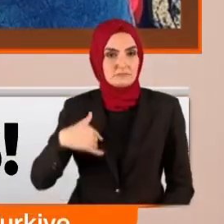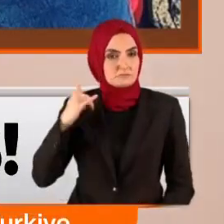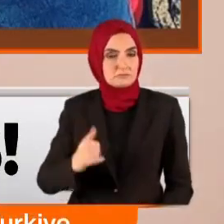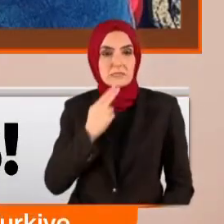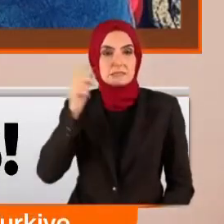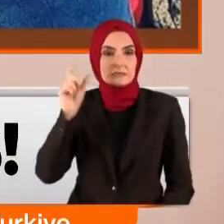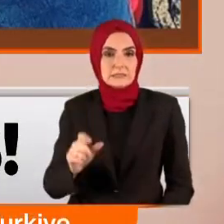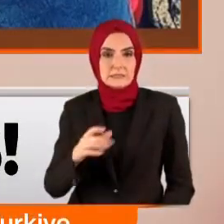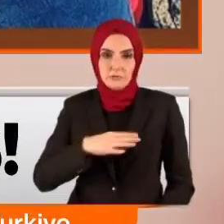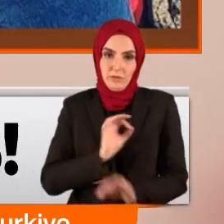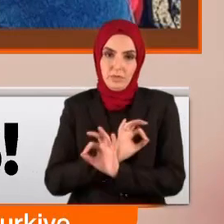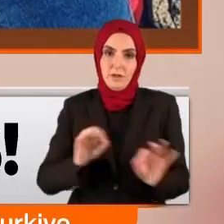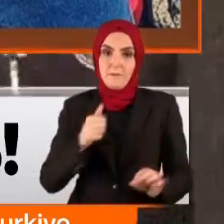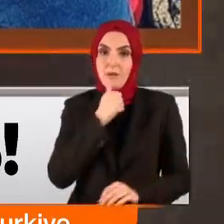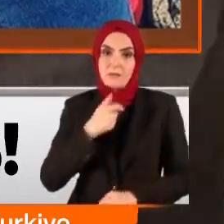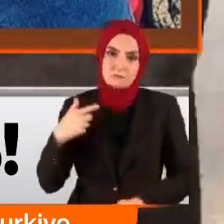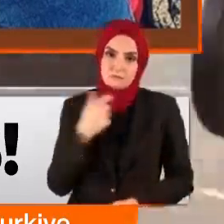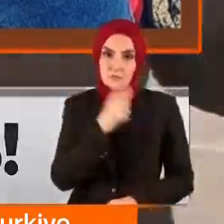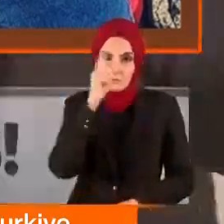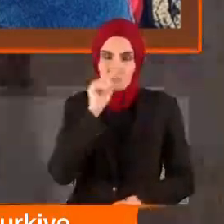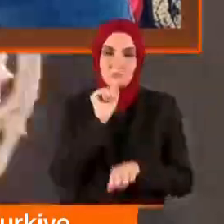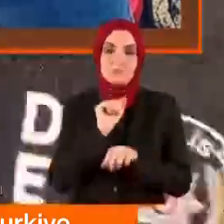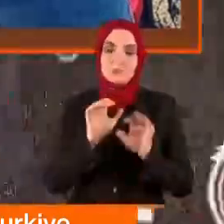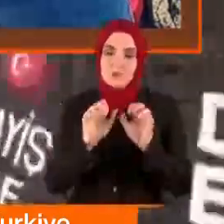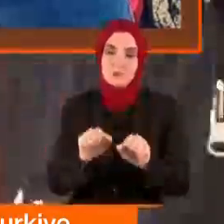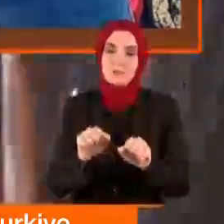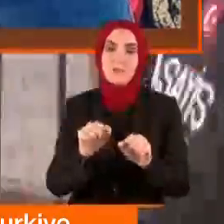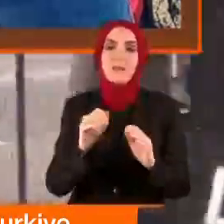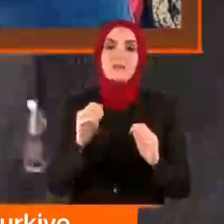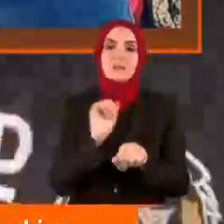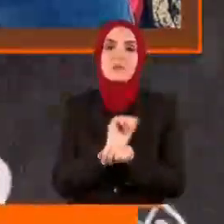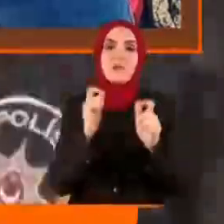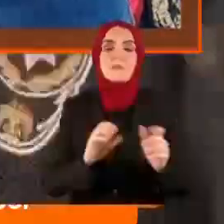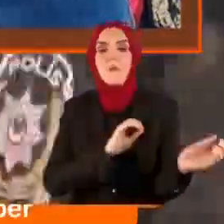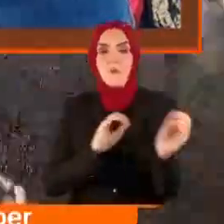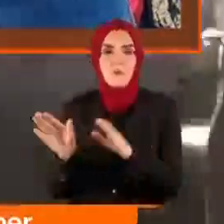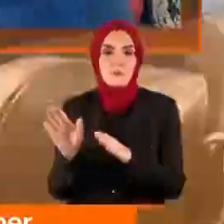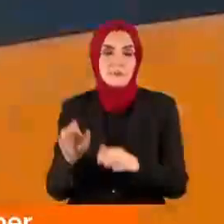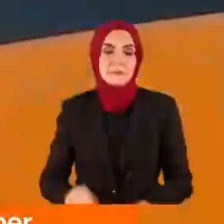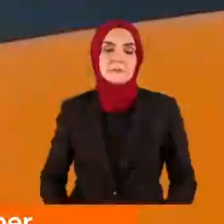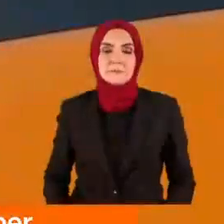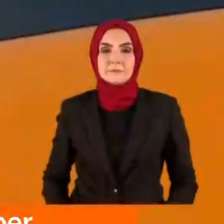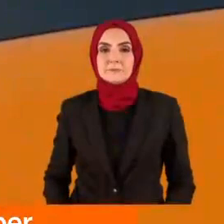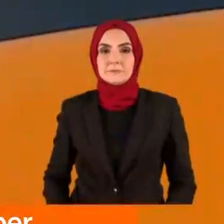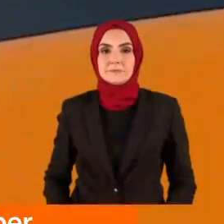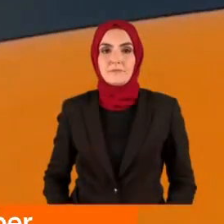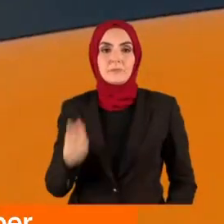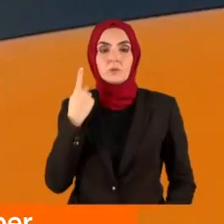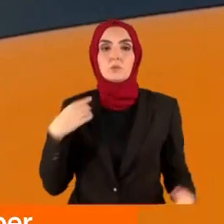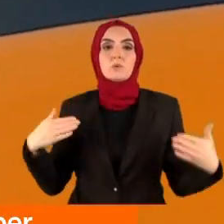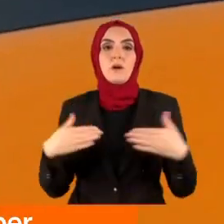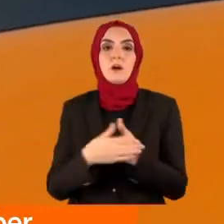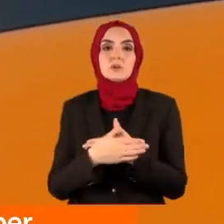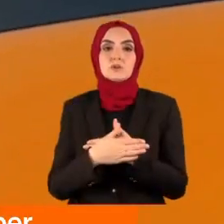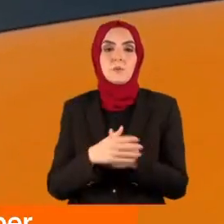öldürmekten tutuklanıp cezaevine gönderildi. Talihsiz adam da toprağa verildi. Dün akşam